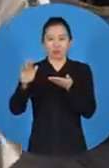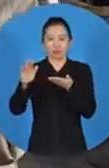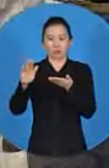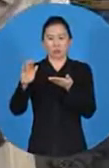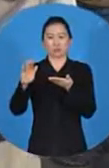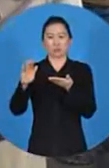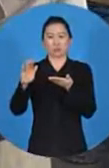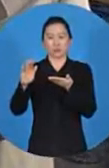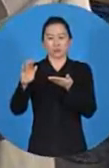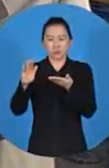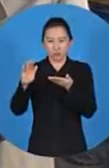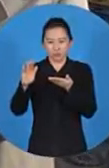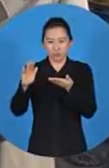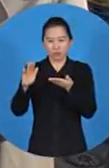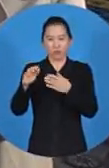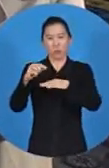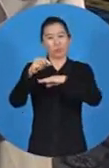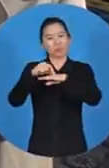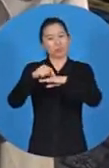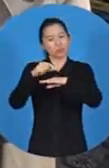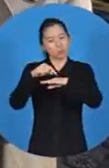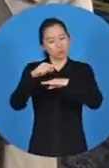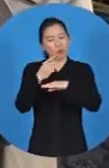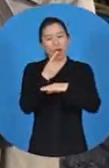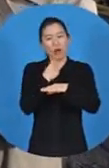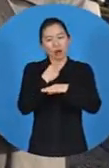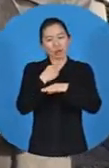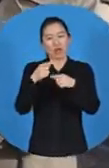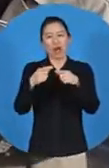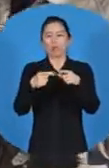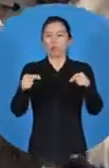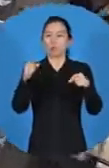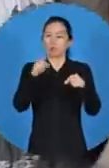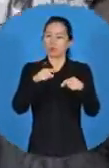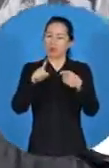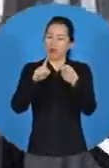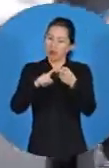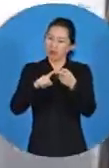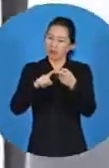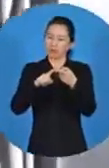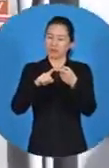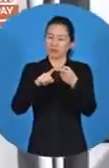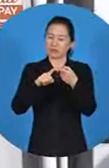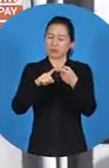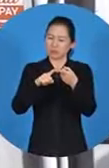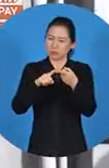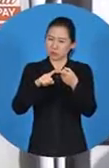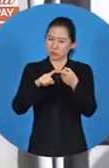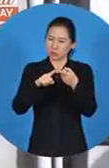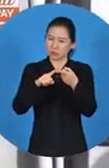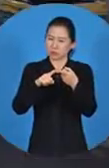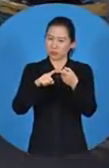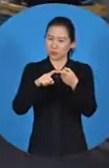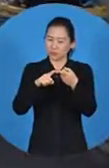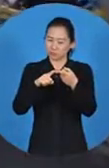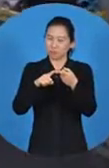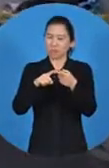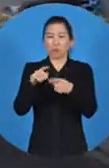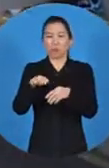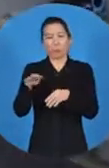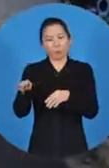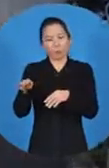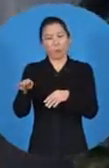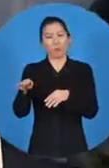ですよ、肉質がね、なんか日本人に向いてるというか、なんかこうあす淡い感じの味わいで、あ